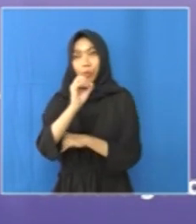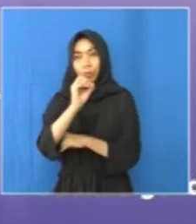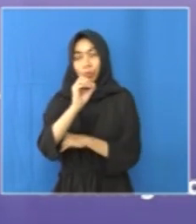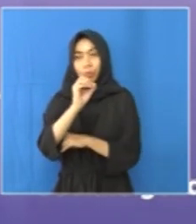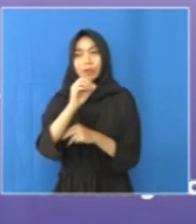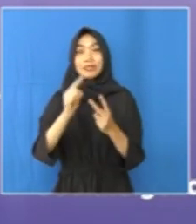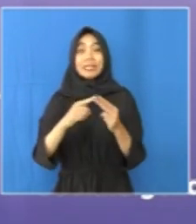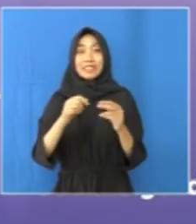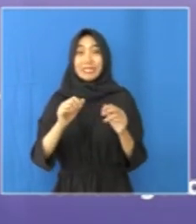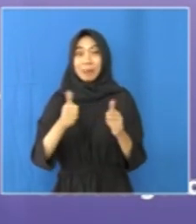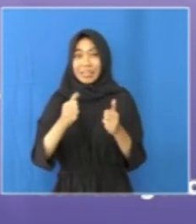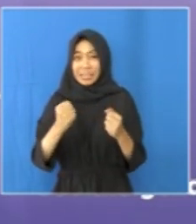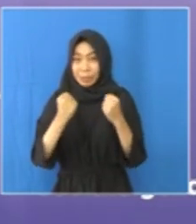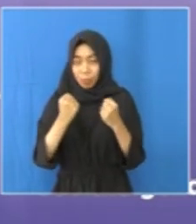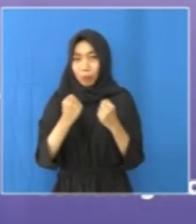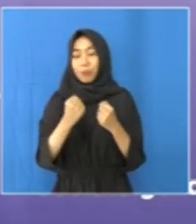Hai sembuh